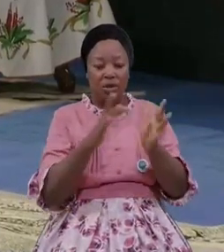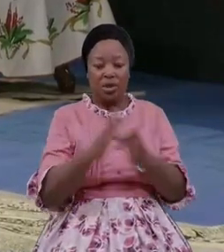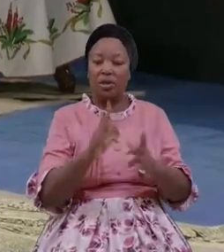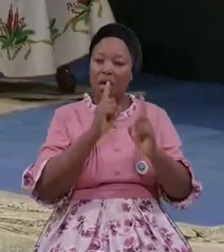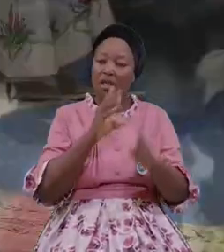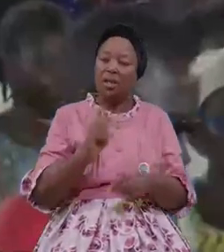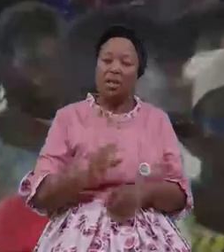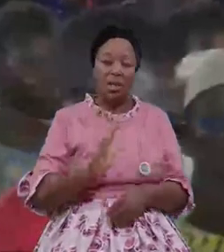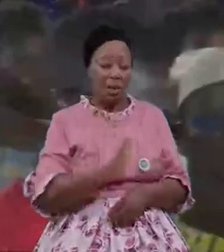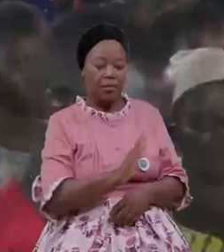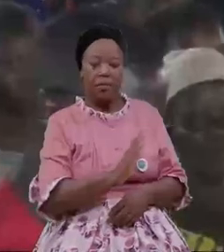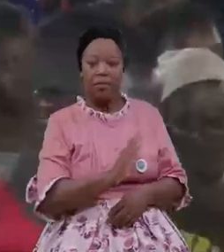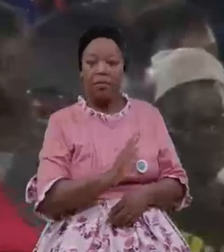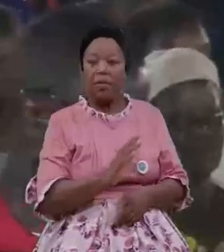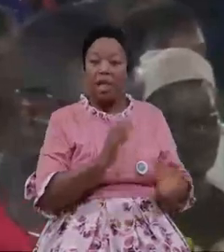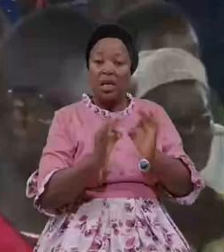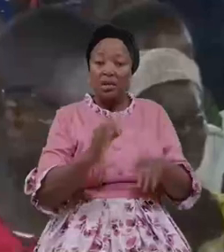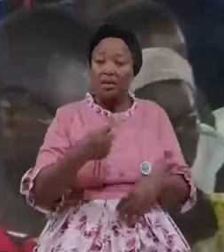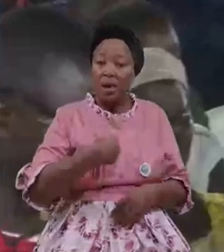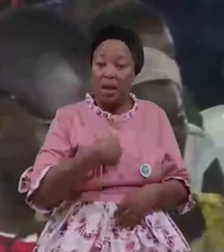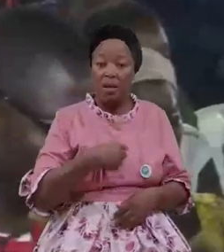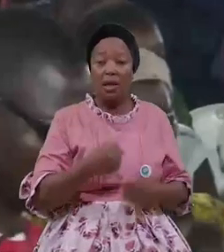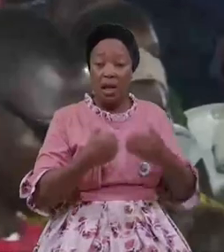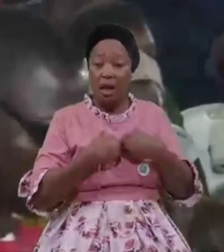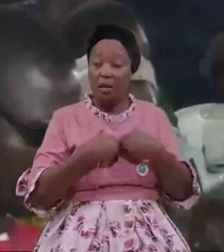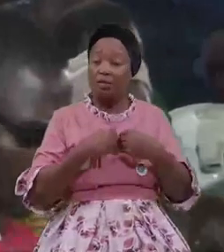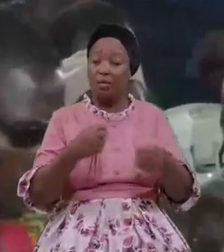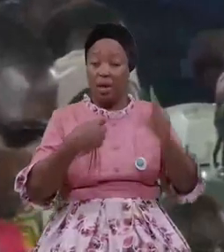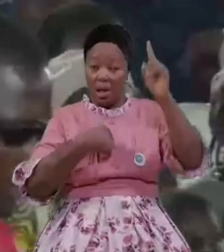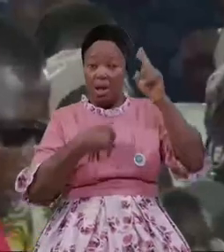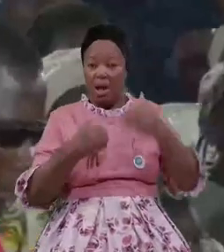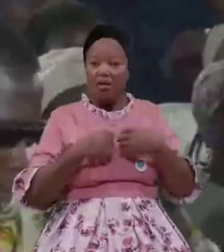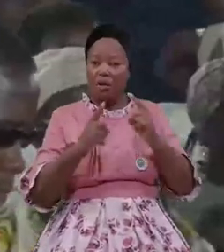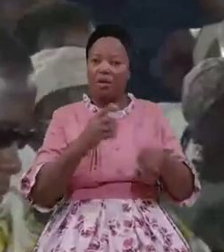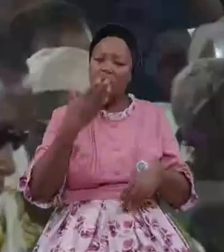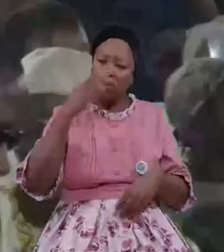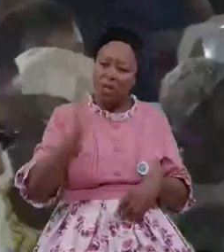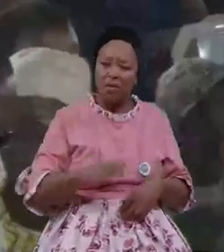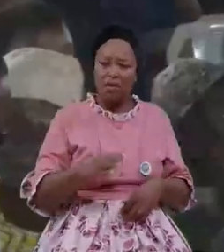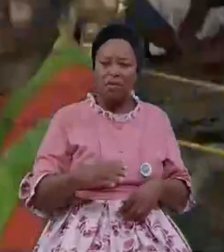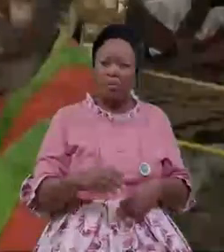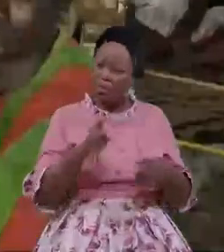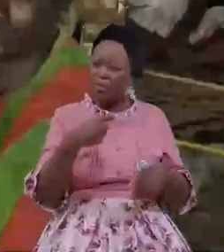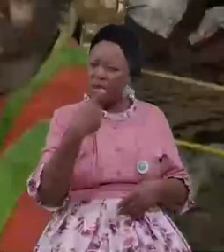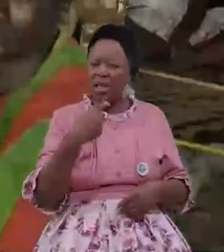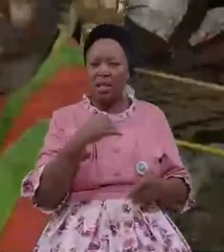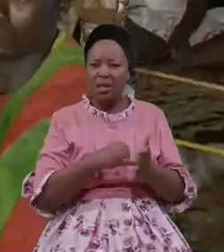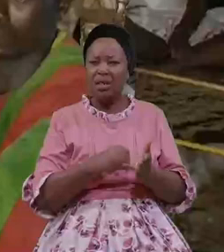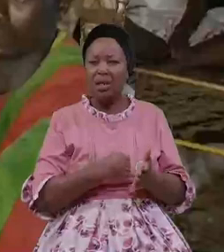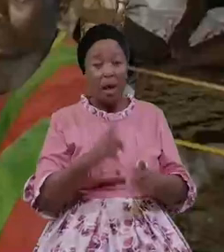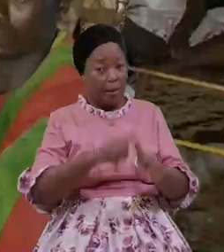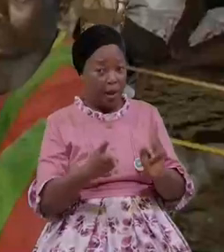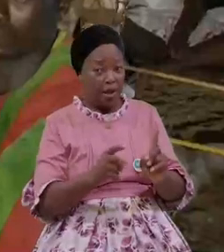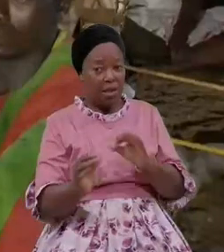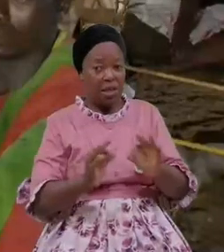23 Jésus lui dit si j'ai mal parlé fais voir ce que j'ai dit de mal et si